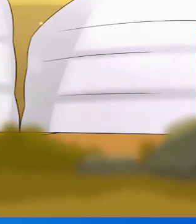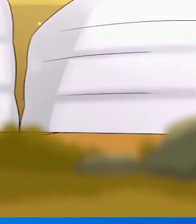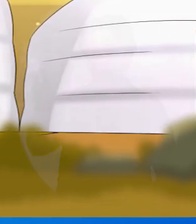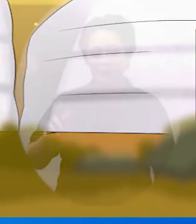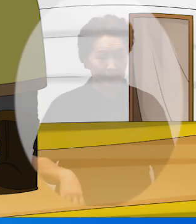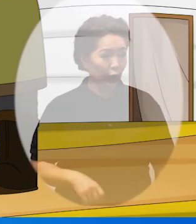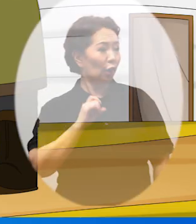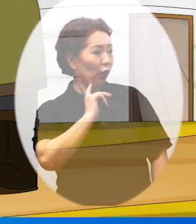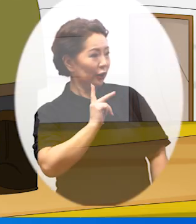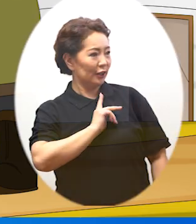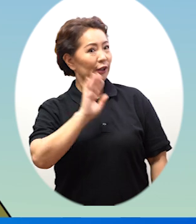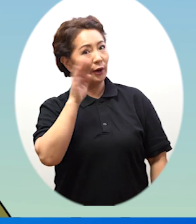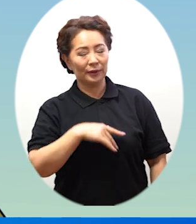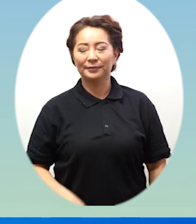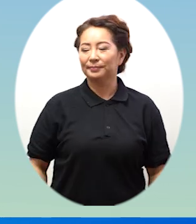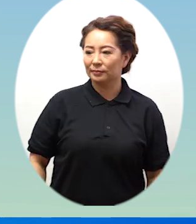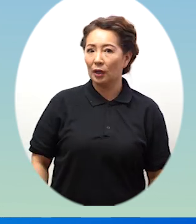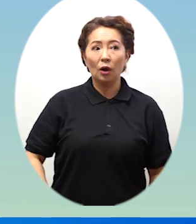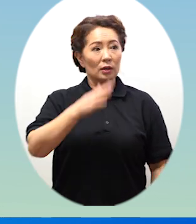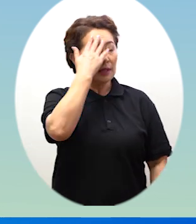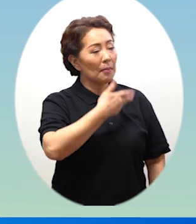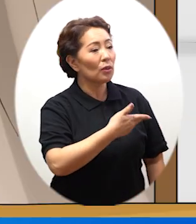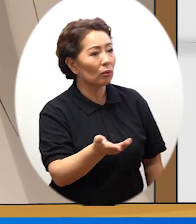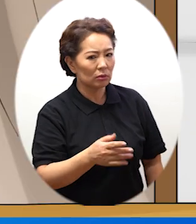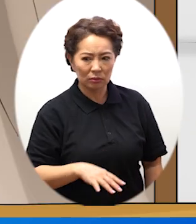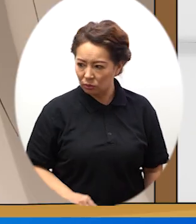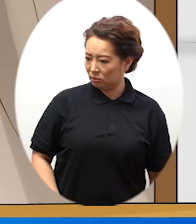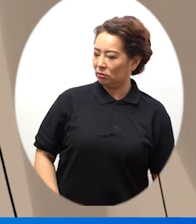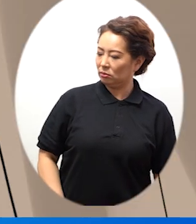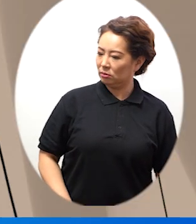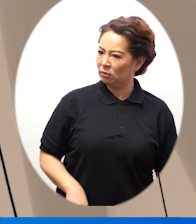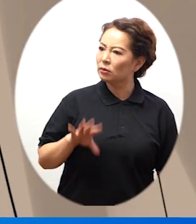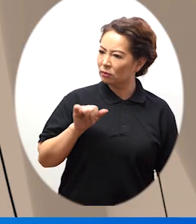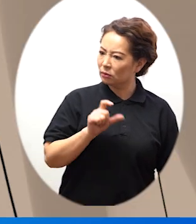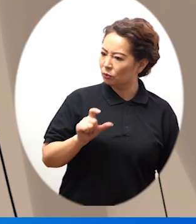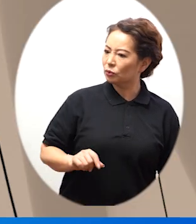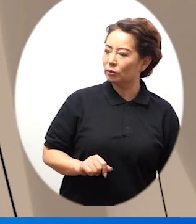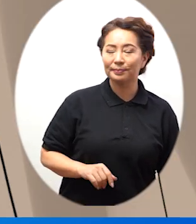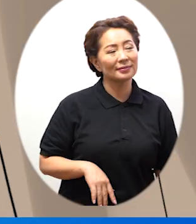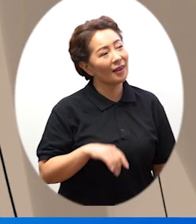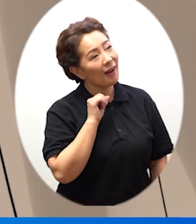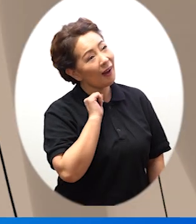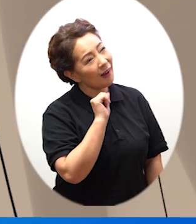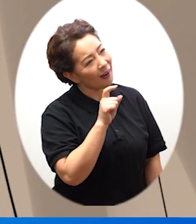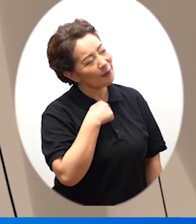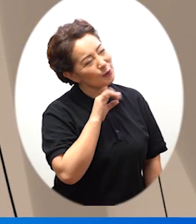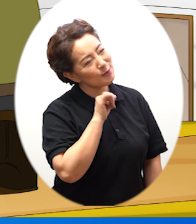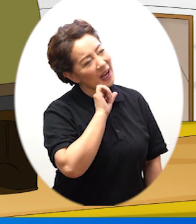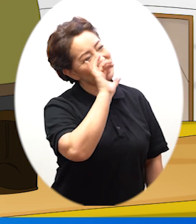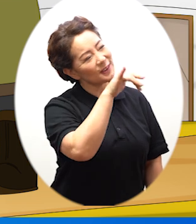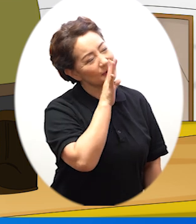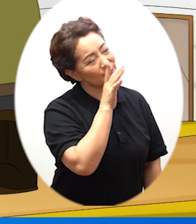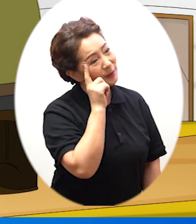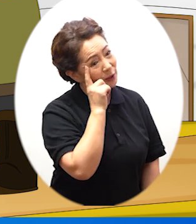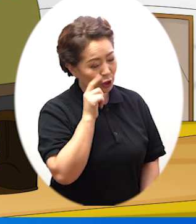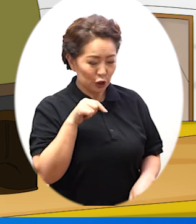Сайн байцгаана уу? Юу хүмүүс вэ? Аха, бид нар танаас харин юм асуух гээд